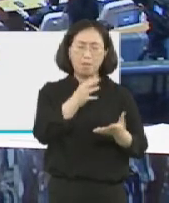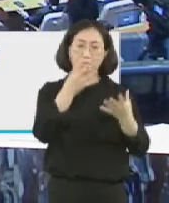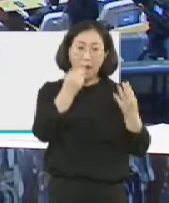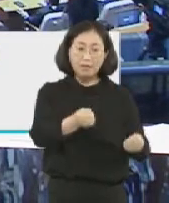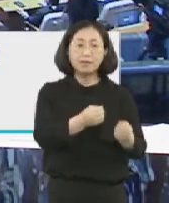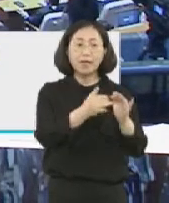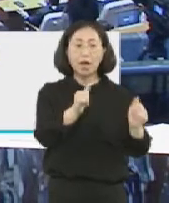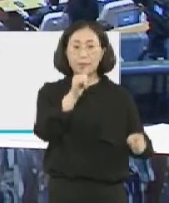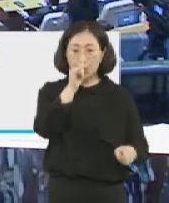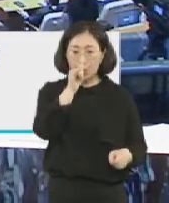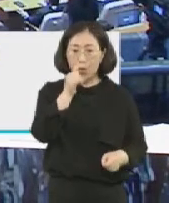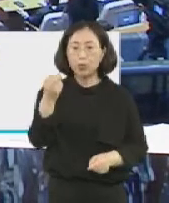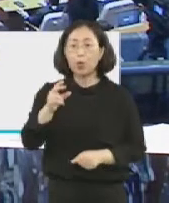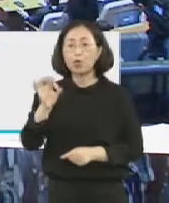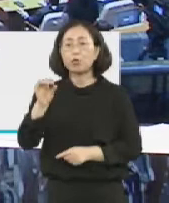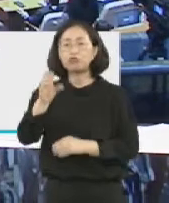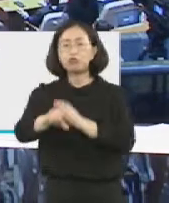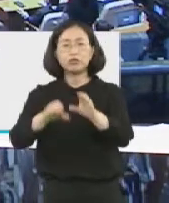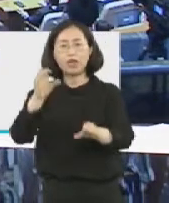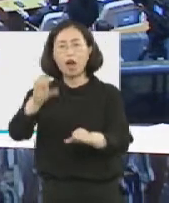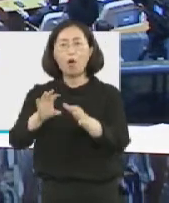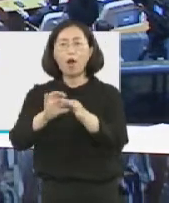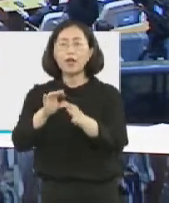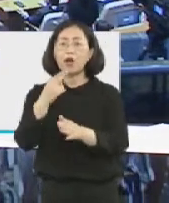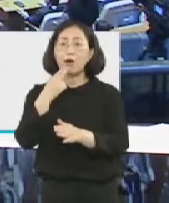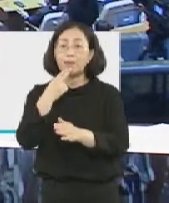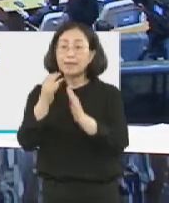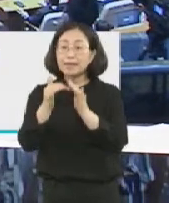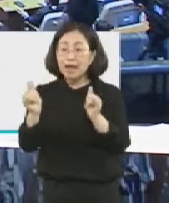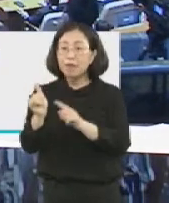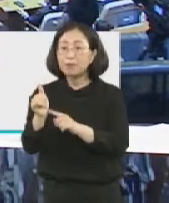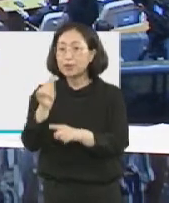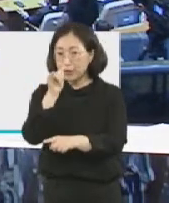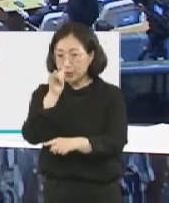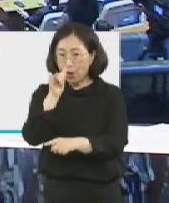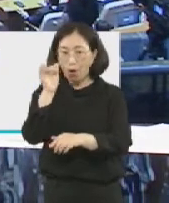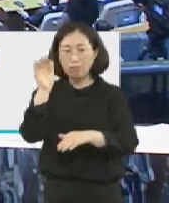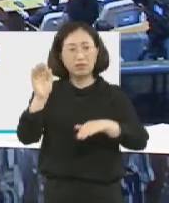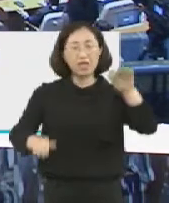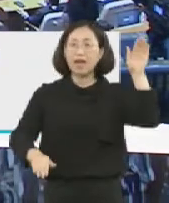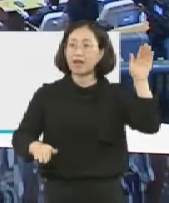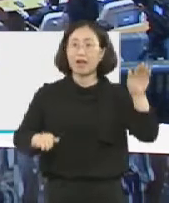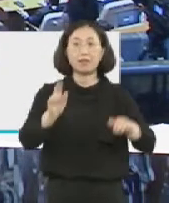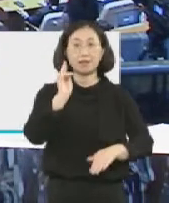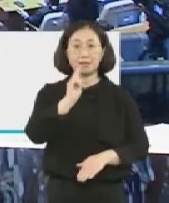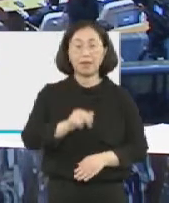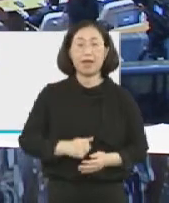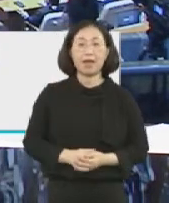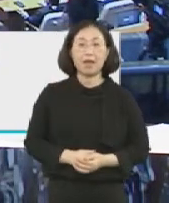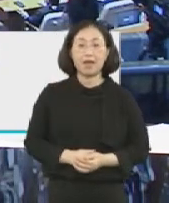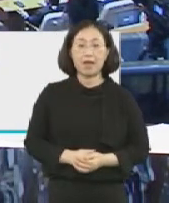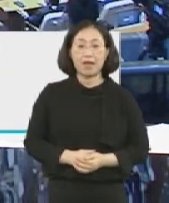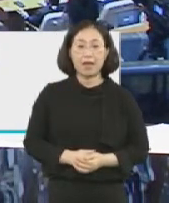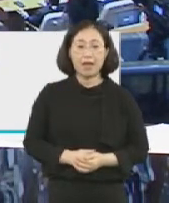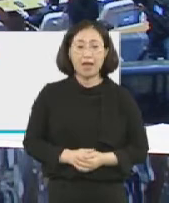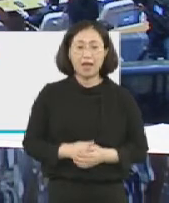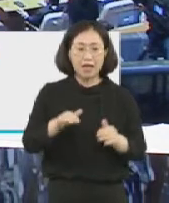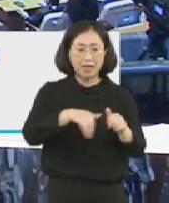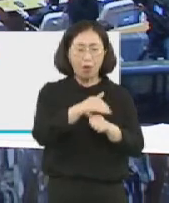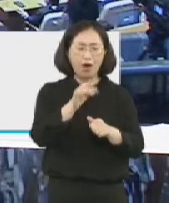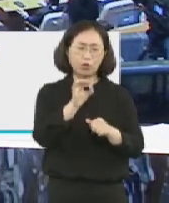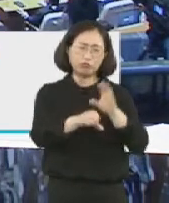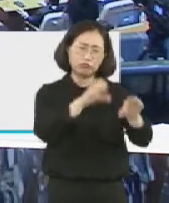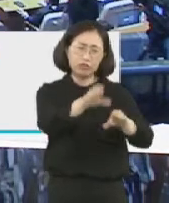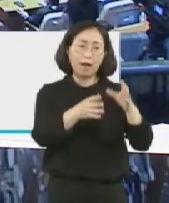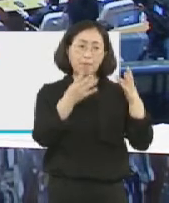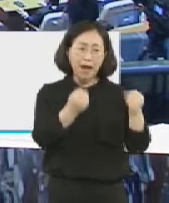하면 투기와는 전혀 관계가 없어 보이는 인사들이 눈에 띄는 등 그야말로 극과 극이었는데요. 시국이 시국인지라